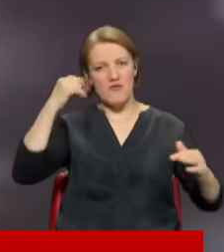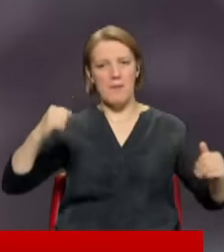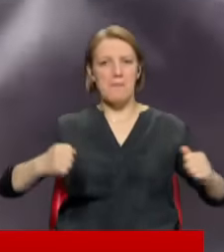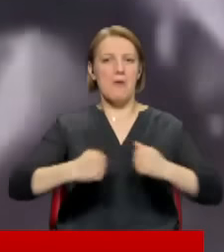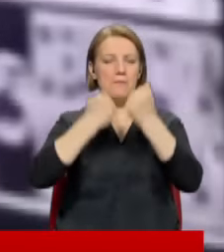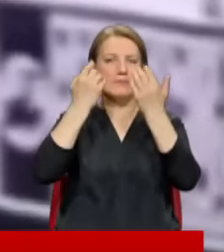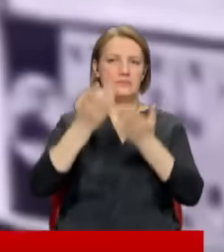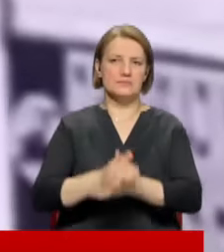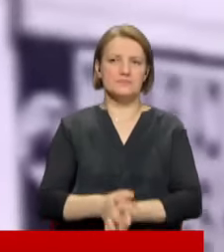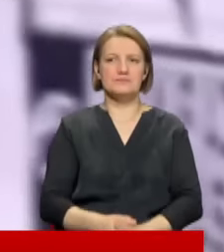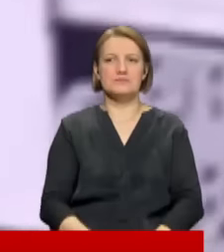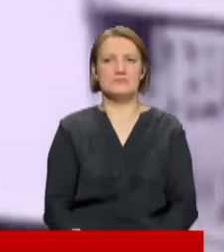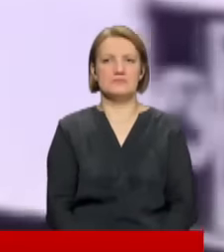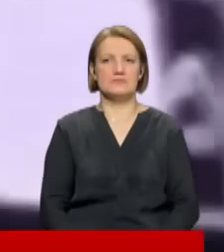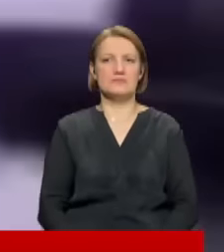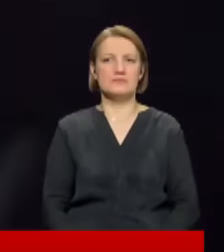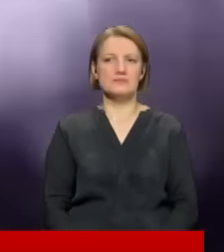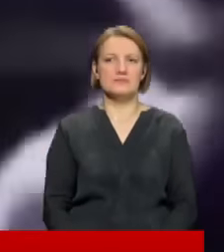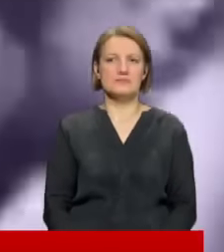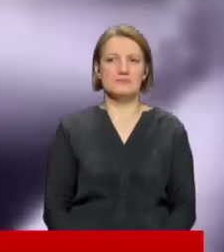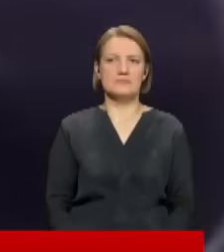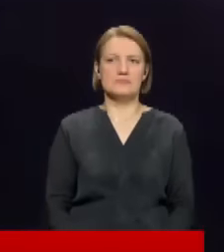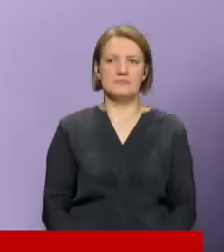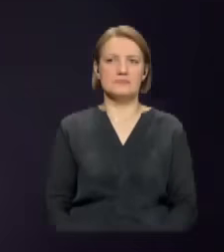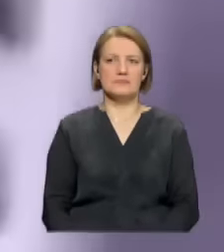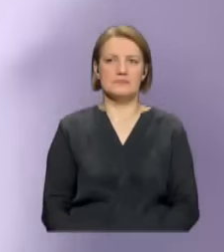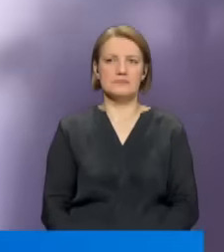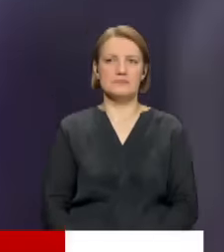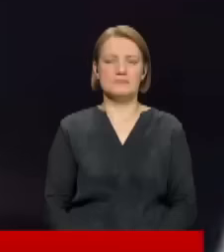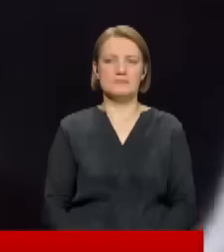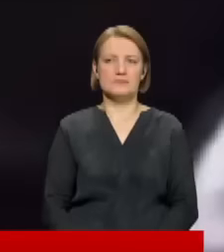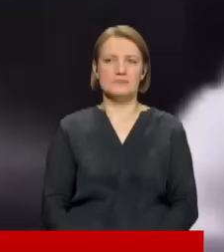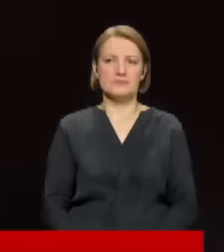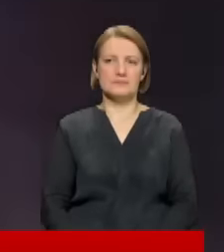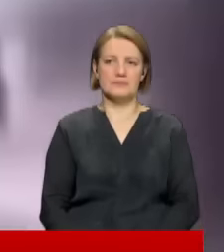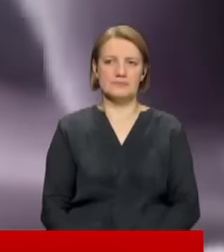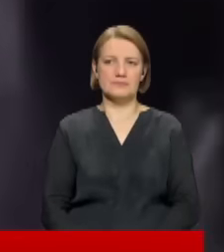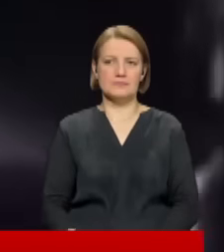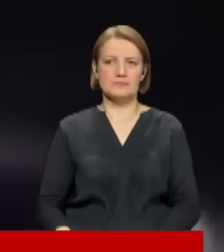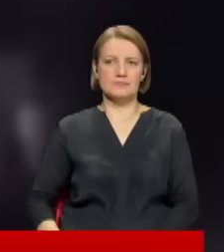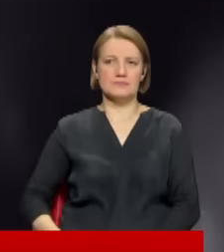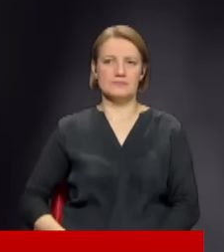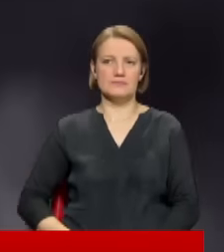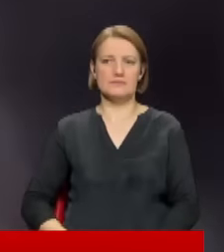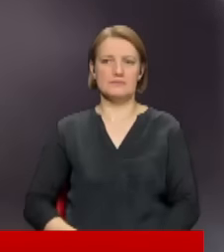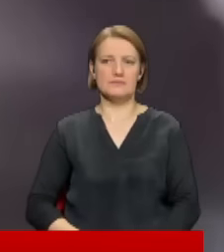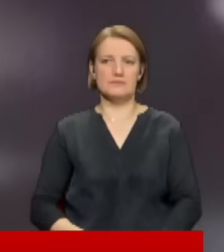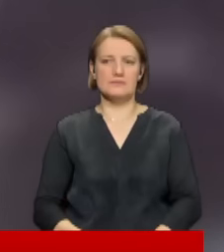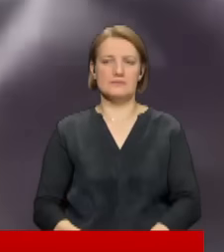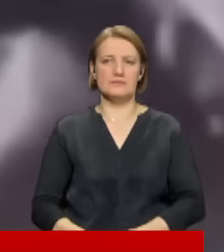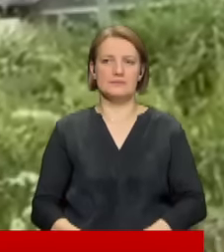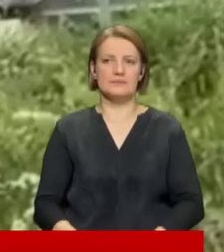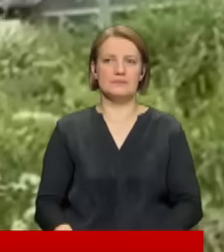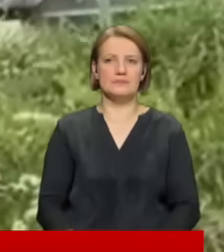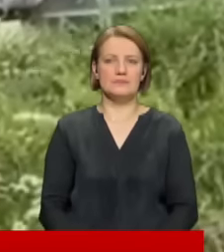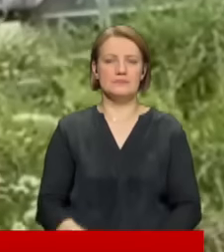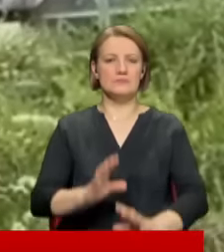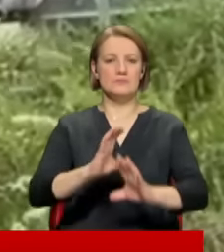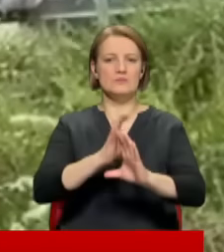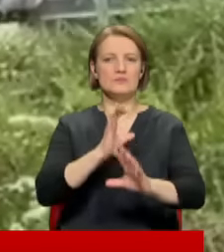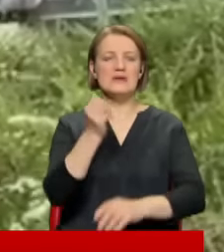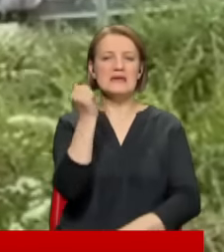çarpıştı otobüs. Evet,